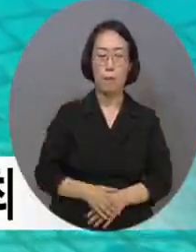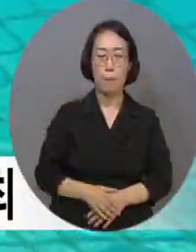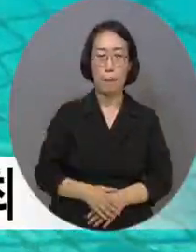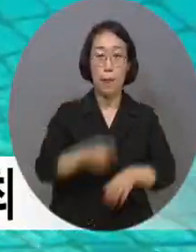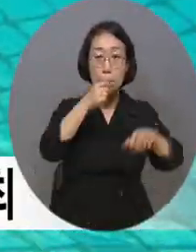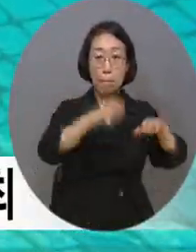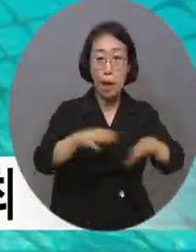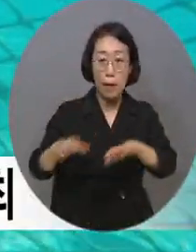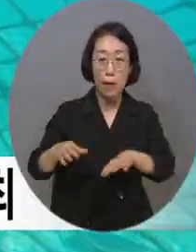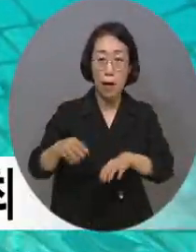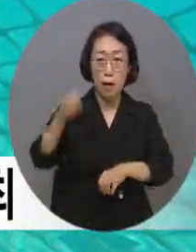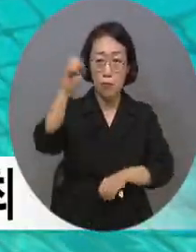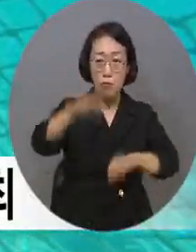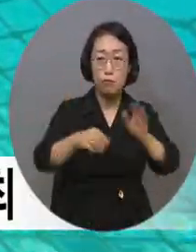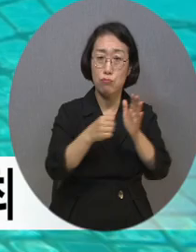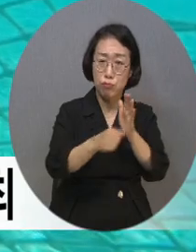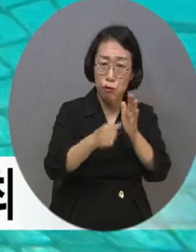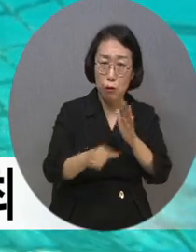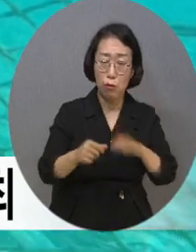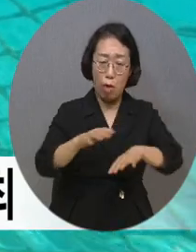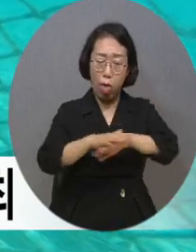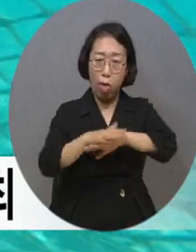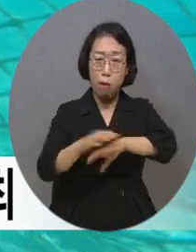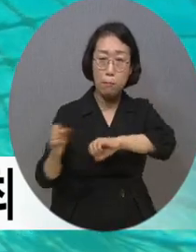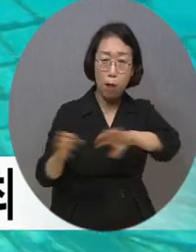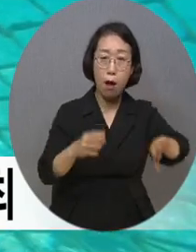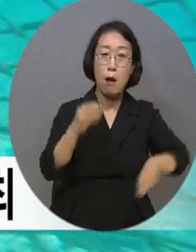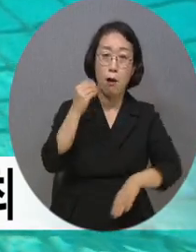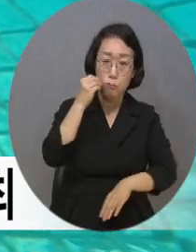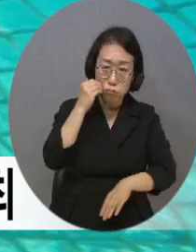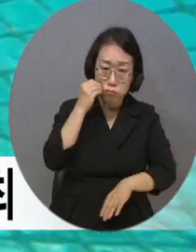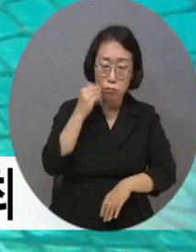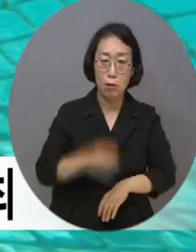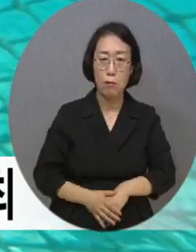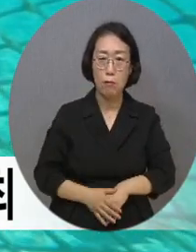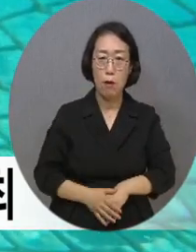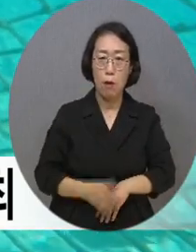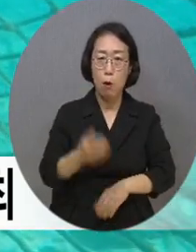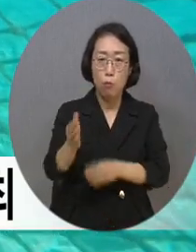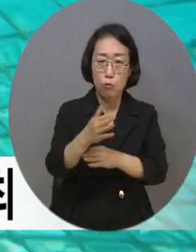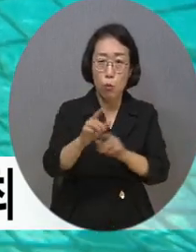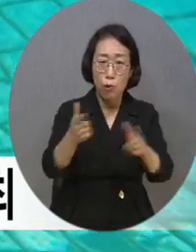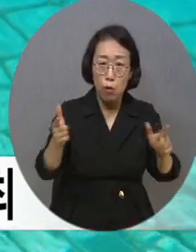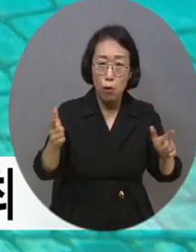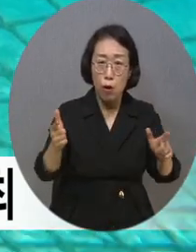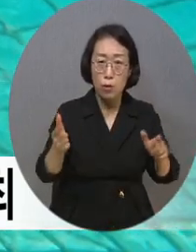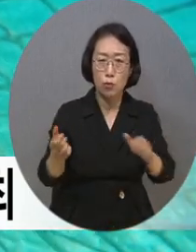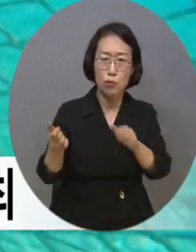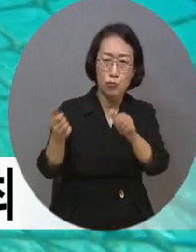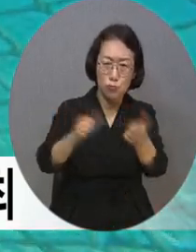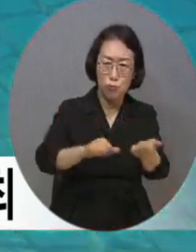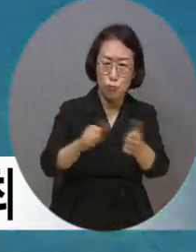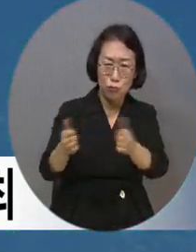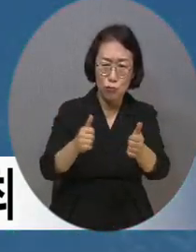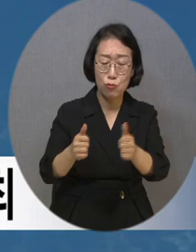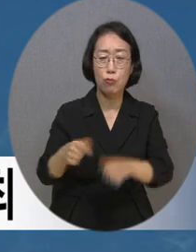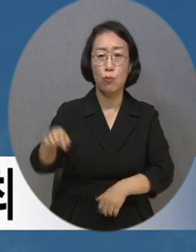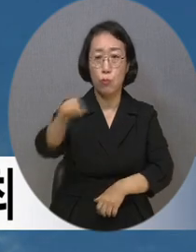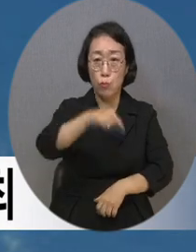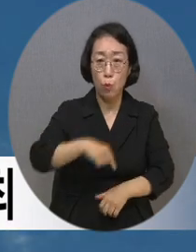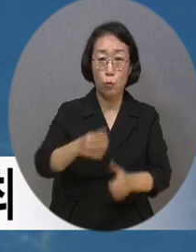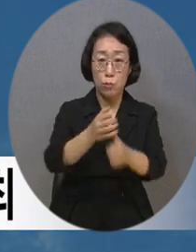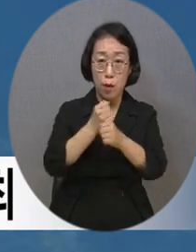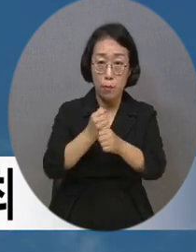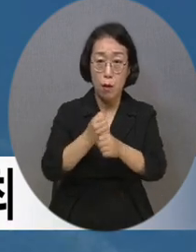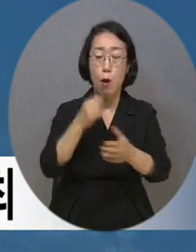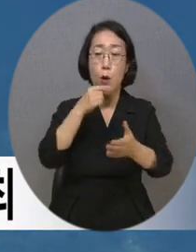바다에 버려진 폐어구나 폐어망 등에 수산생물이 걸려 폐사하는 유령 어업으로 인한 손실은 전체 어획량의